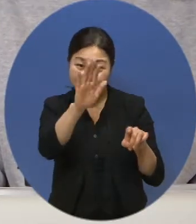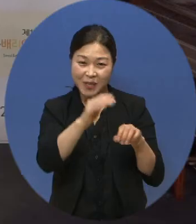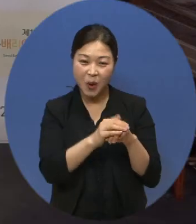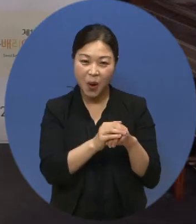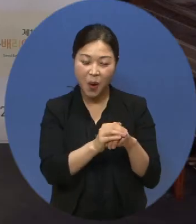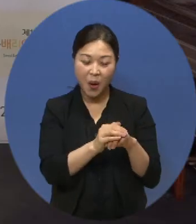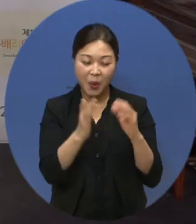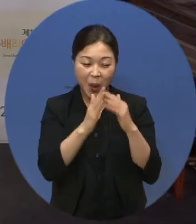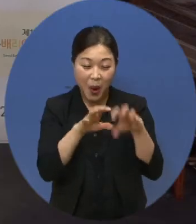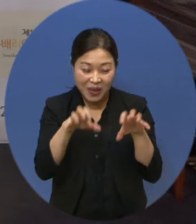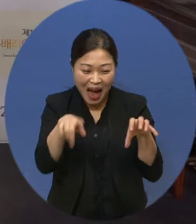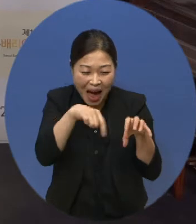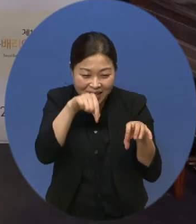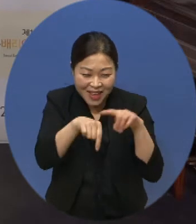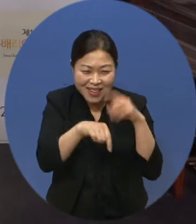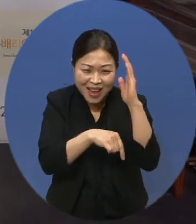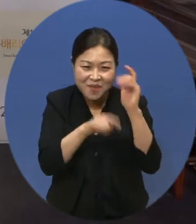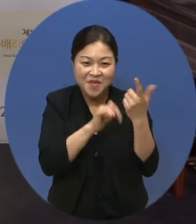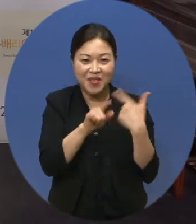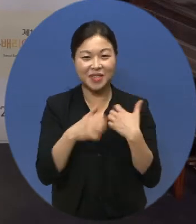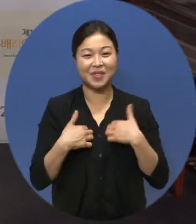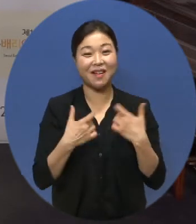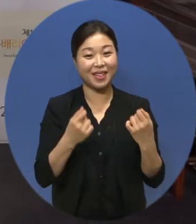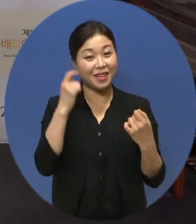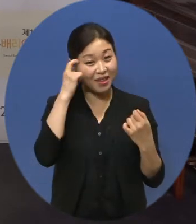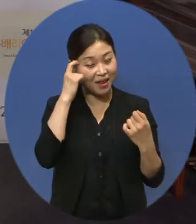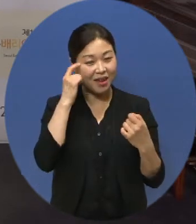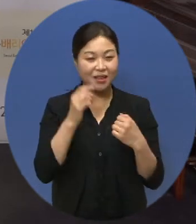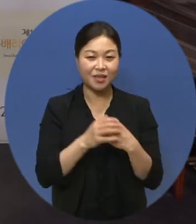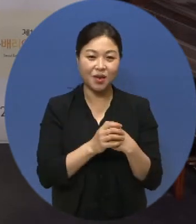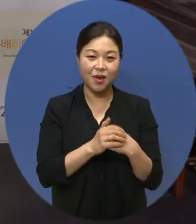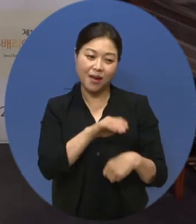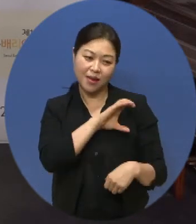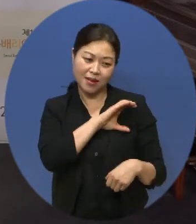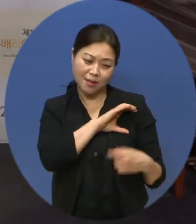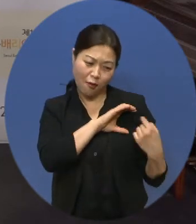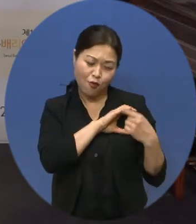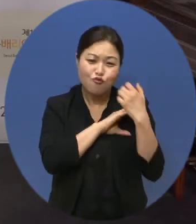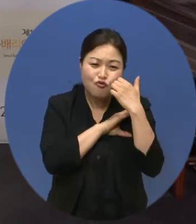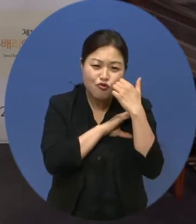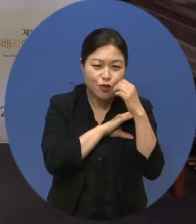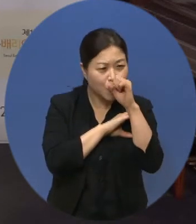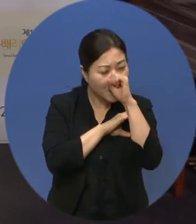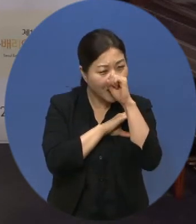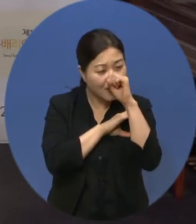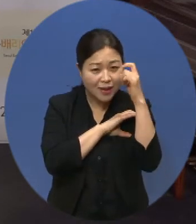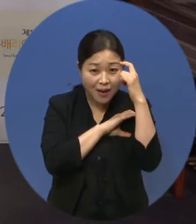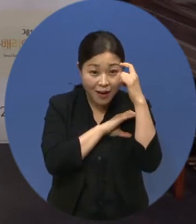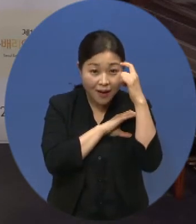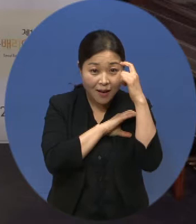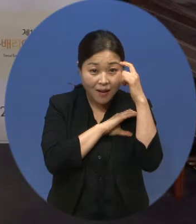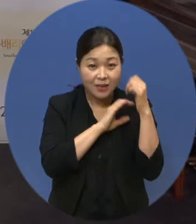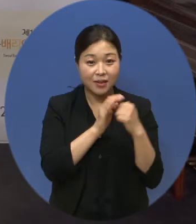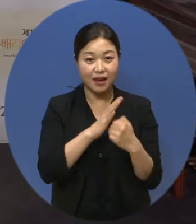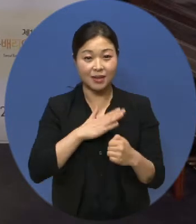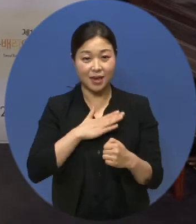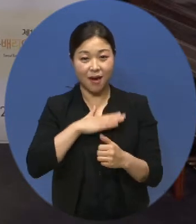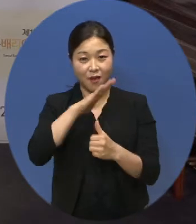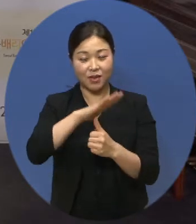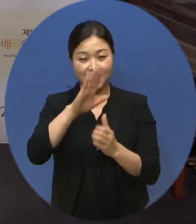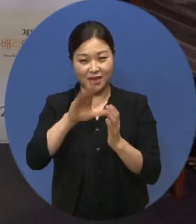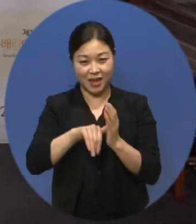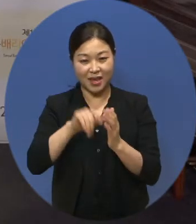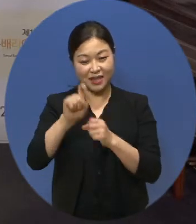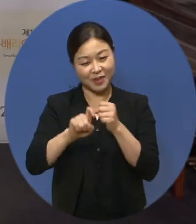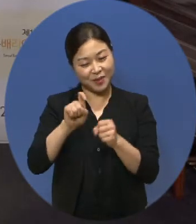그렇죠. 같다라는 네. 생각을 했었고, 그래서 어떤 캐릭터가 좋을까라고 했을 때 제가 어렸을 때 한 10년 정도 태권도장을